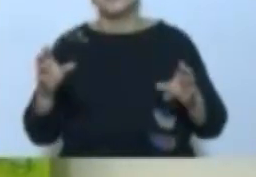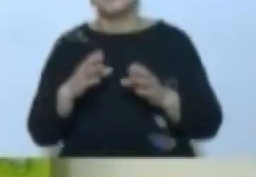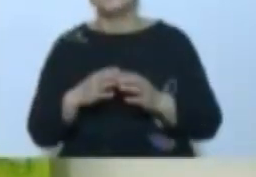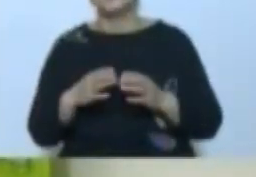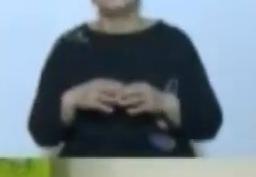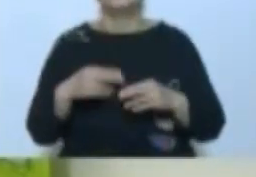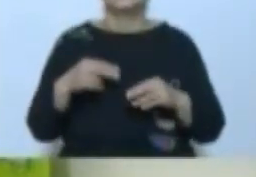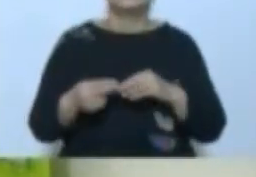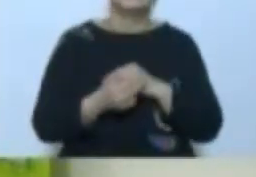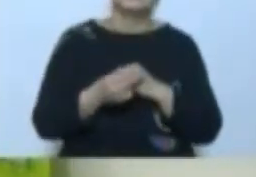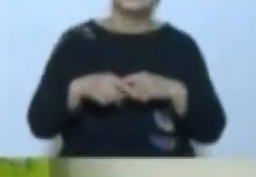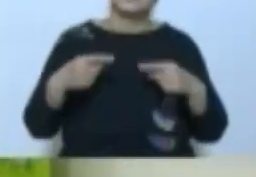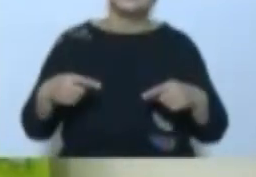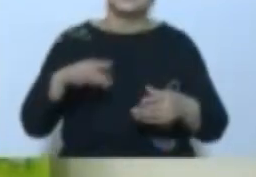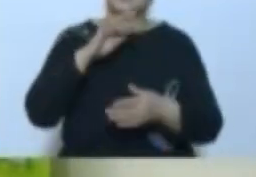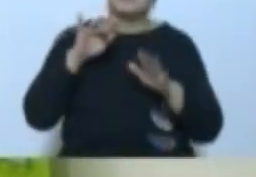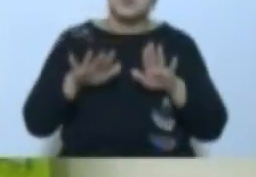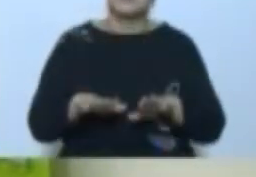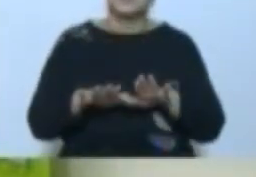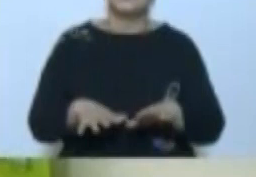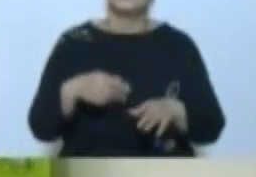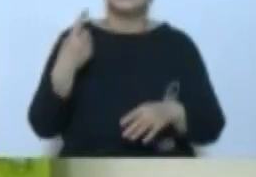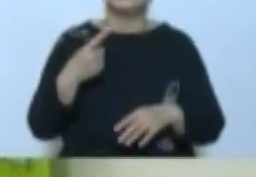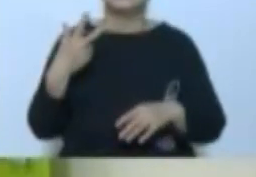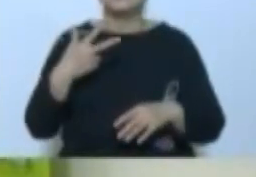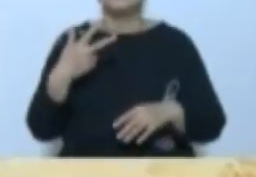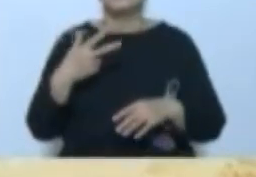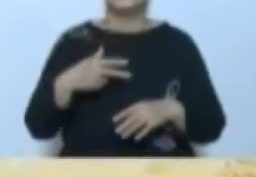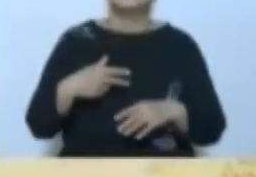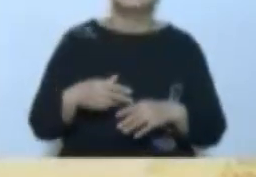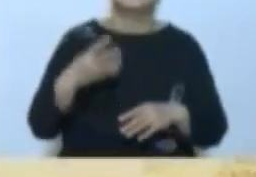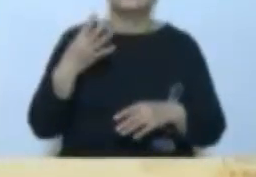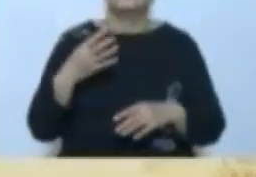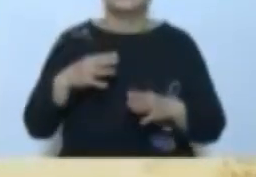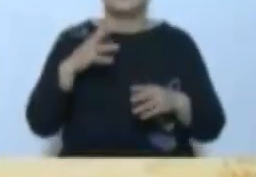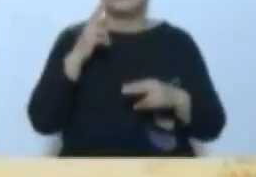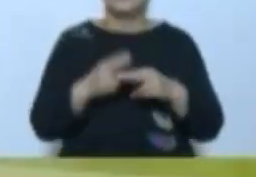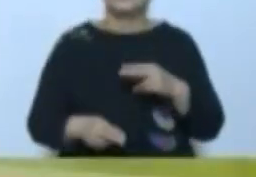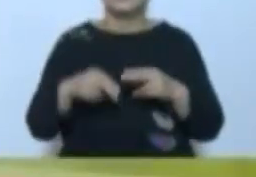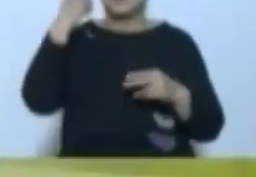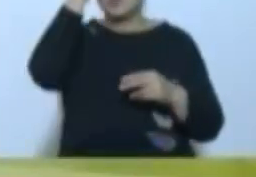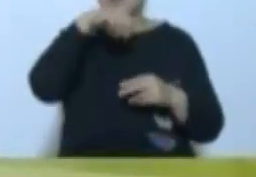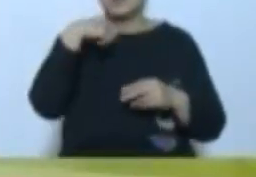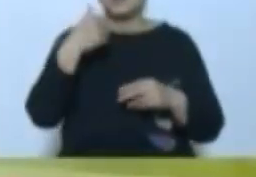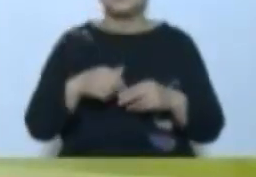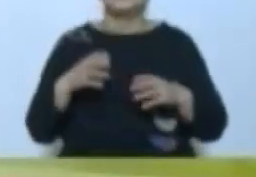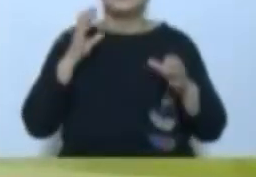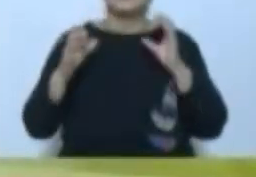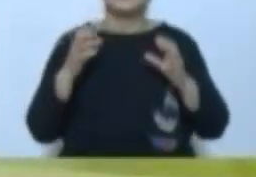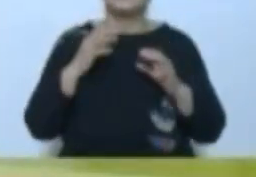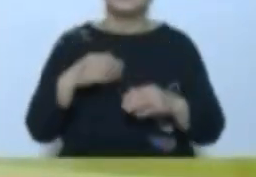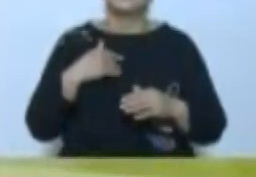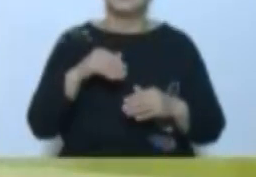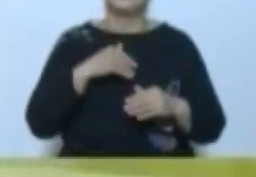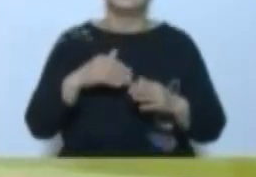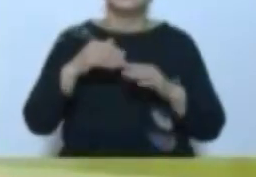можете учиться в разных местах по всему миру в течение 1-2 семестров. После 4 лет обучения в Нью-Йоркском университете у меня есть планы вернуться